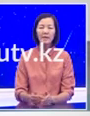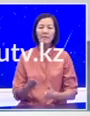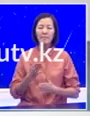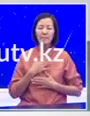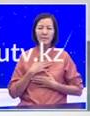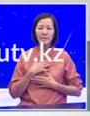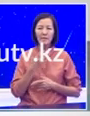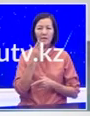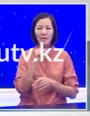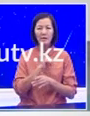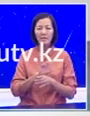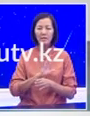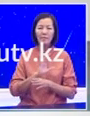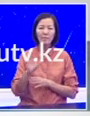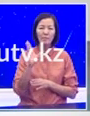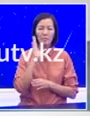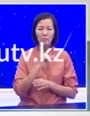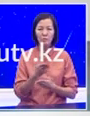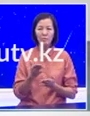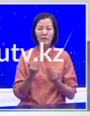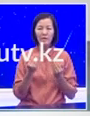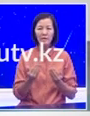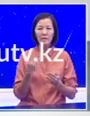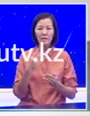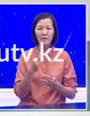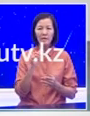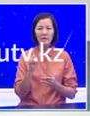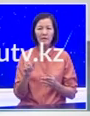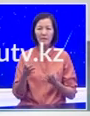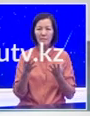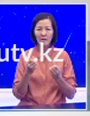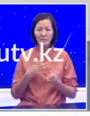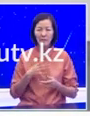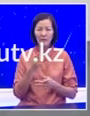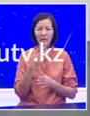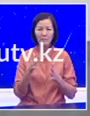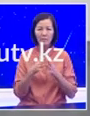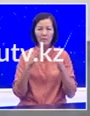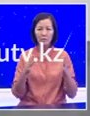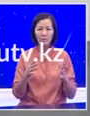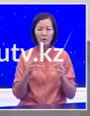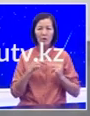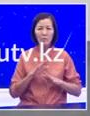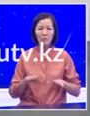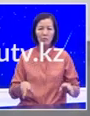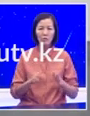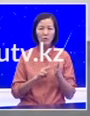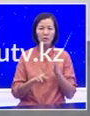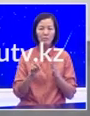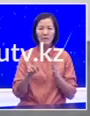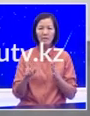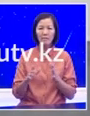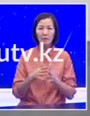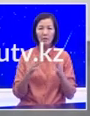және Қазақстанның оңтүстік аймақтарына жөнелтеміз. Әзірге 42 адам қабылдадық. Экспорт ауқымы өскенде жұмыс орны 70 адамға